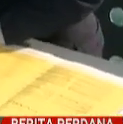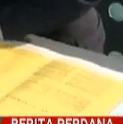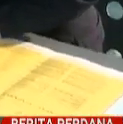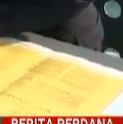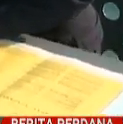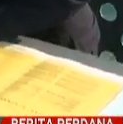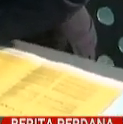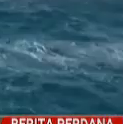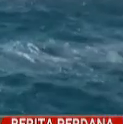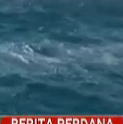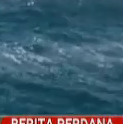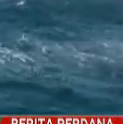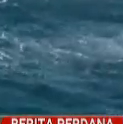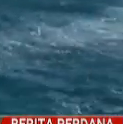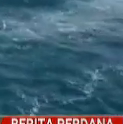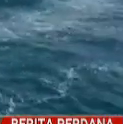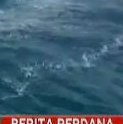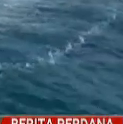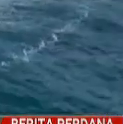reda.